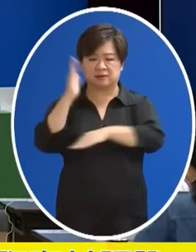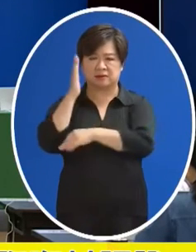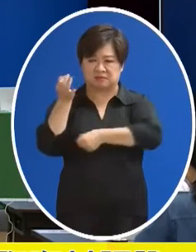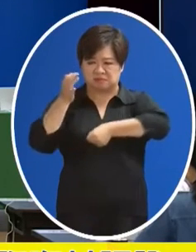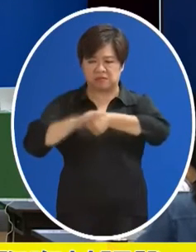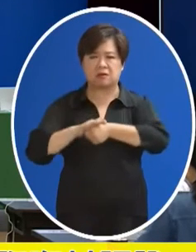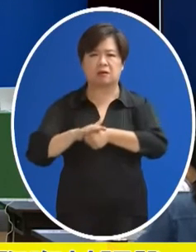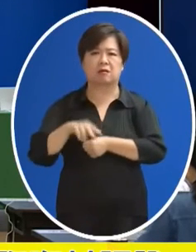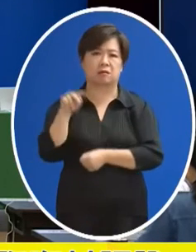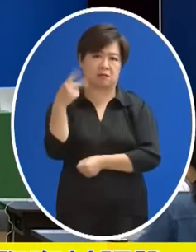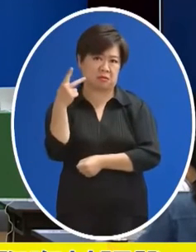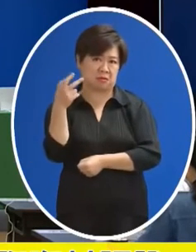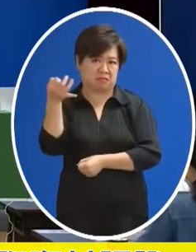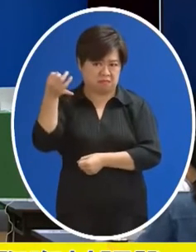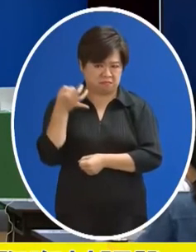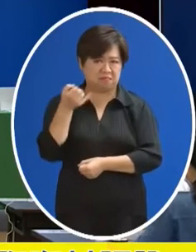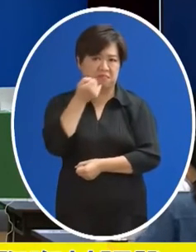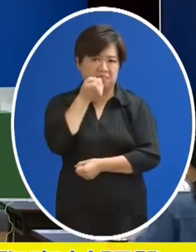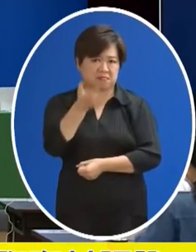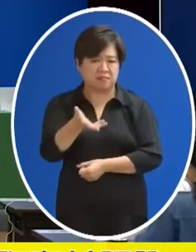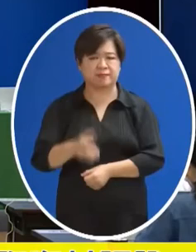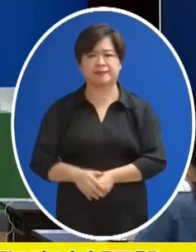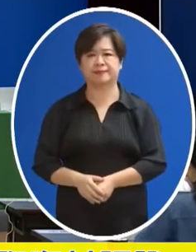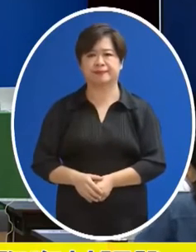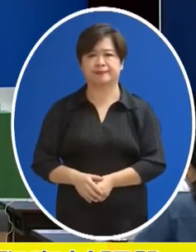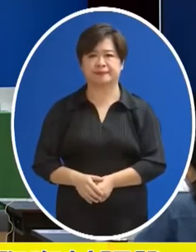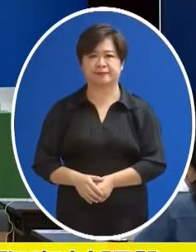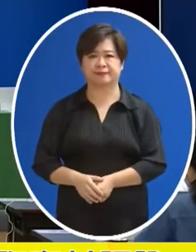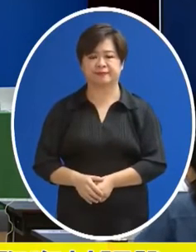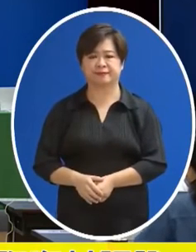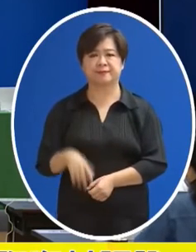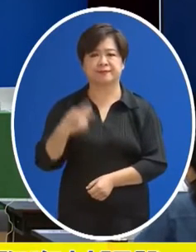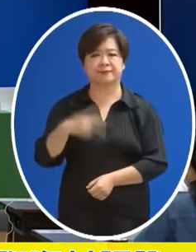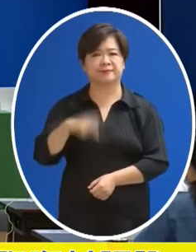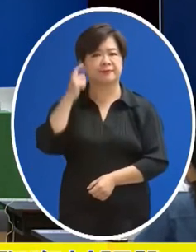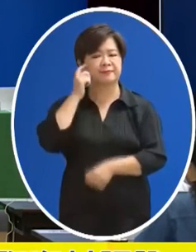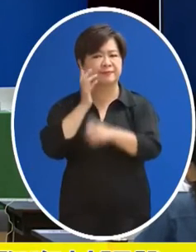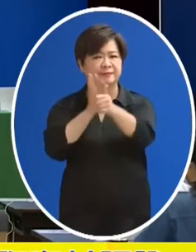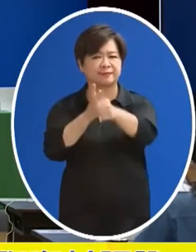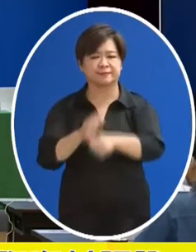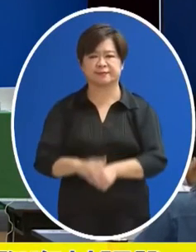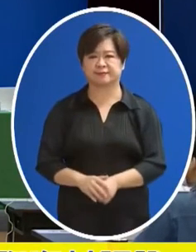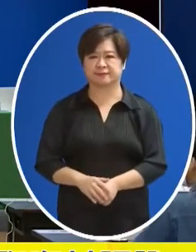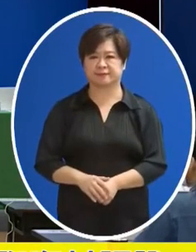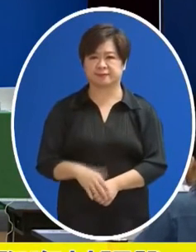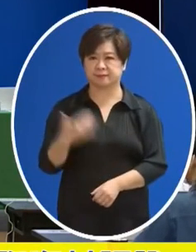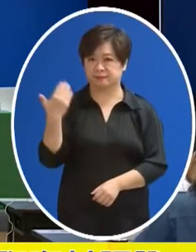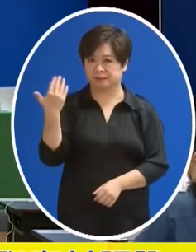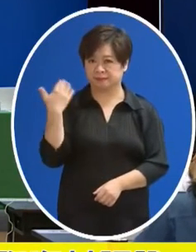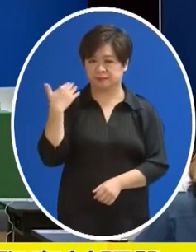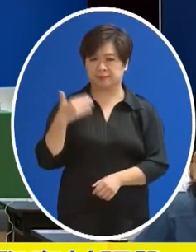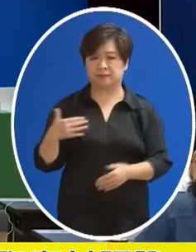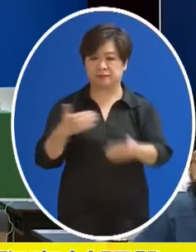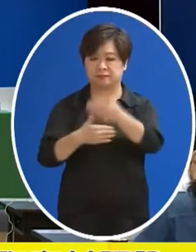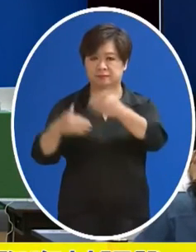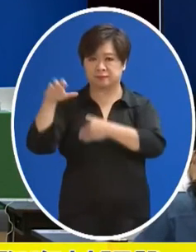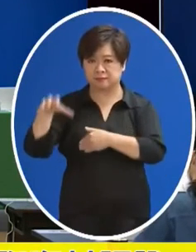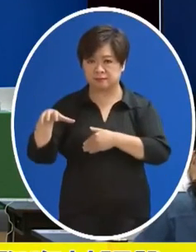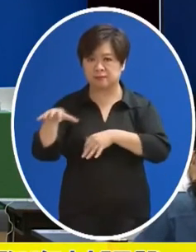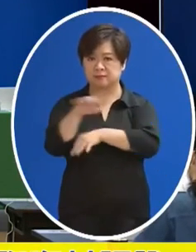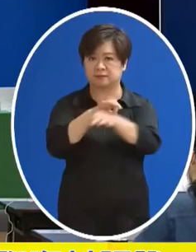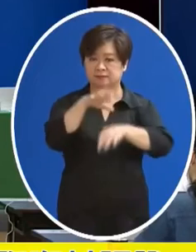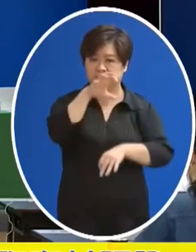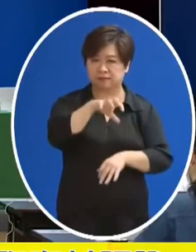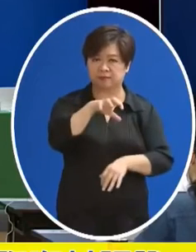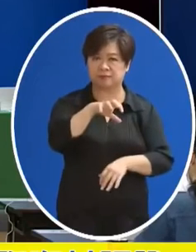至少200元，我们有没有这样的规划或是考量？然后最后一题还想再问说，之前就是包含交通部啊经济